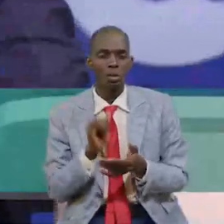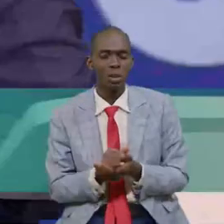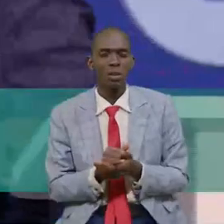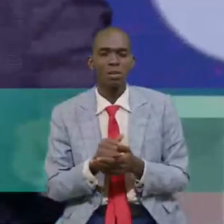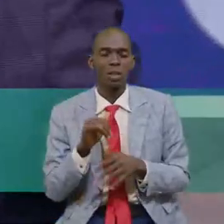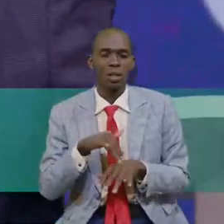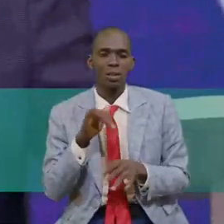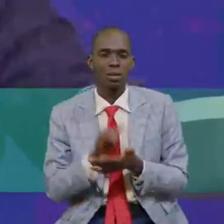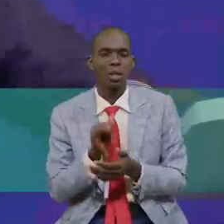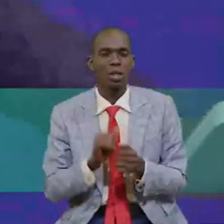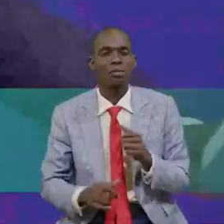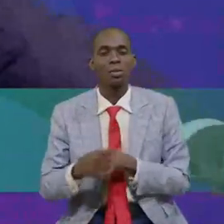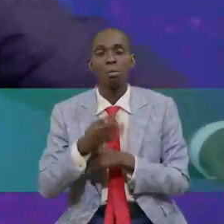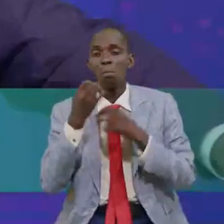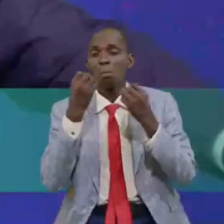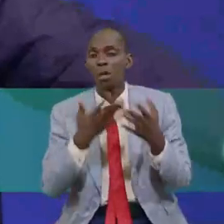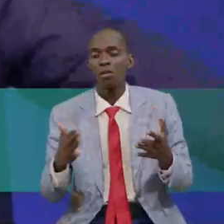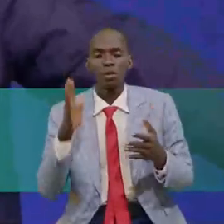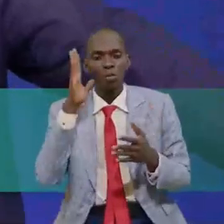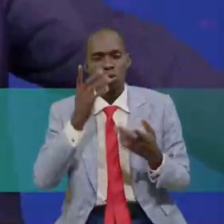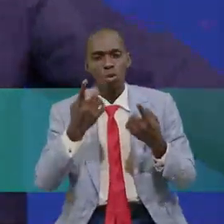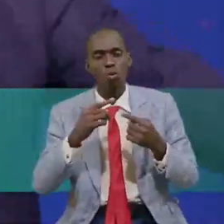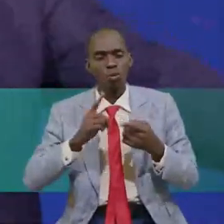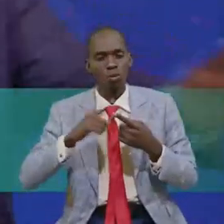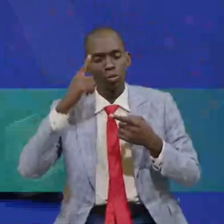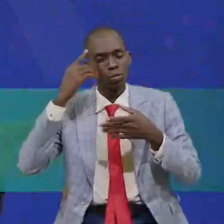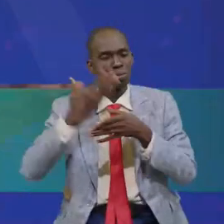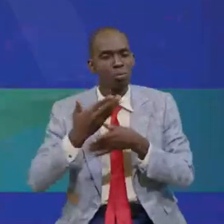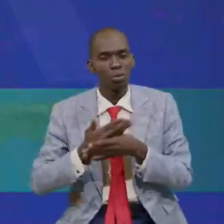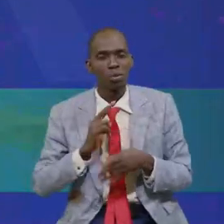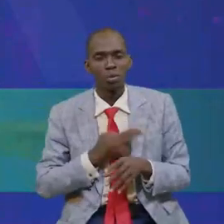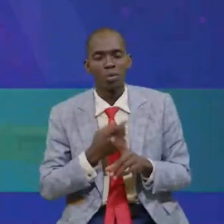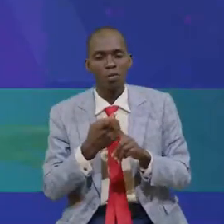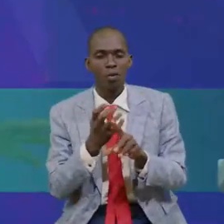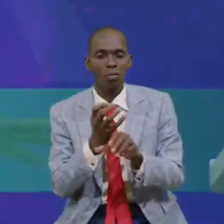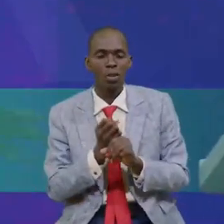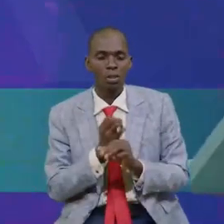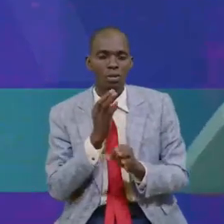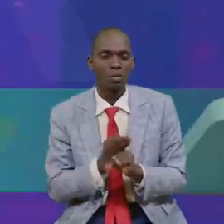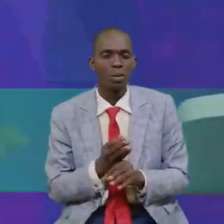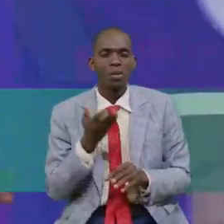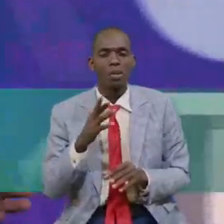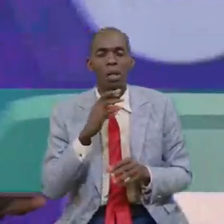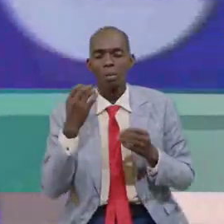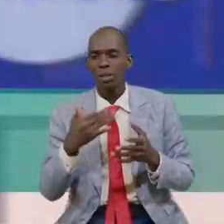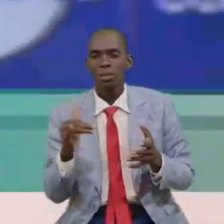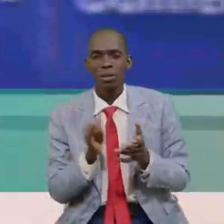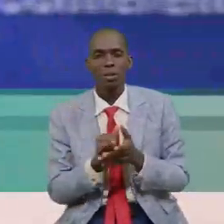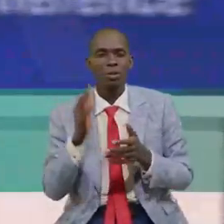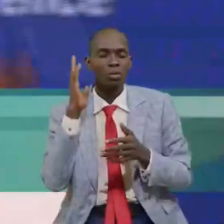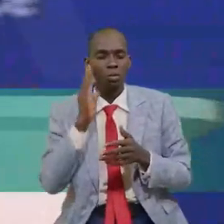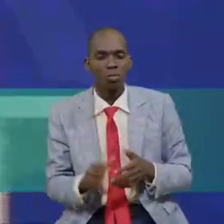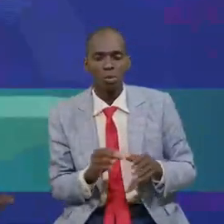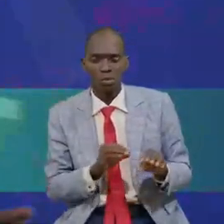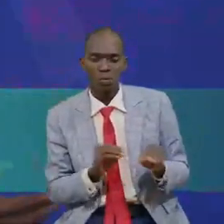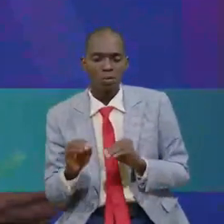Agissez. Beaucoup de choses vont nous distraire d'avoir la foi. Beaucoup de choses vont nous secouer, beaucoup de